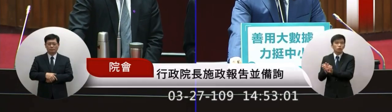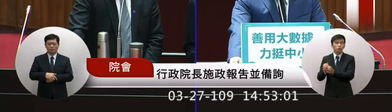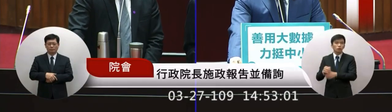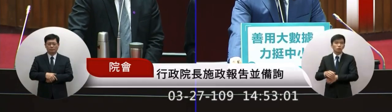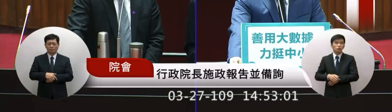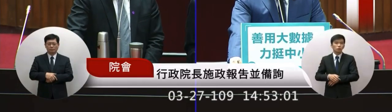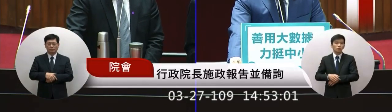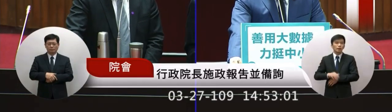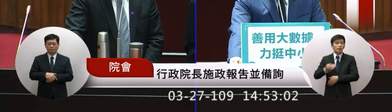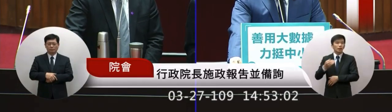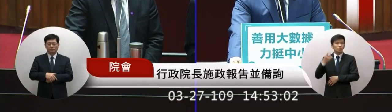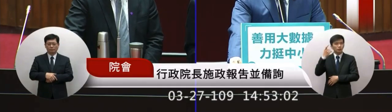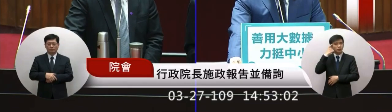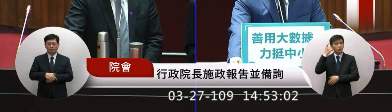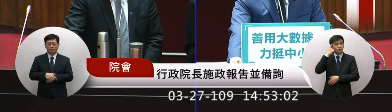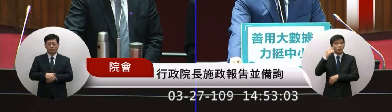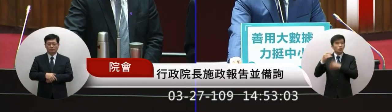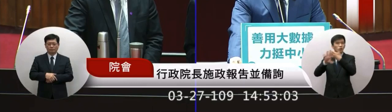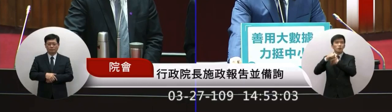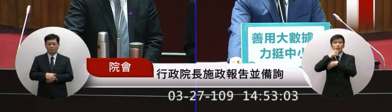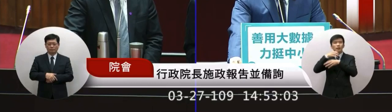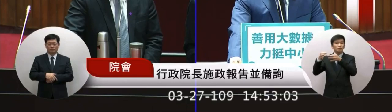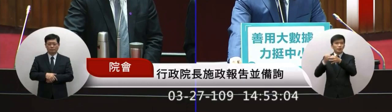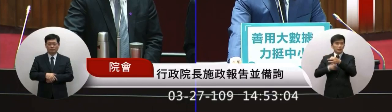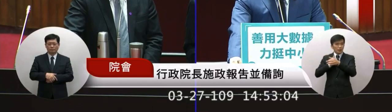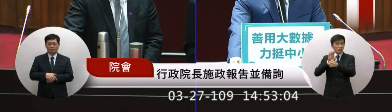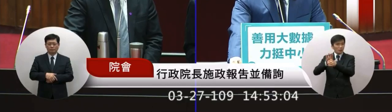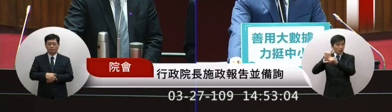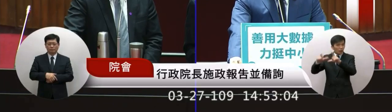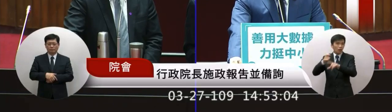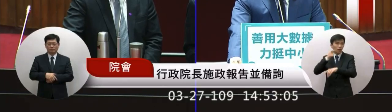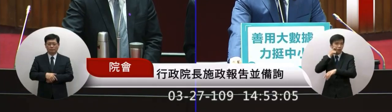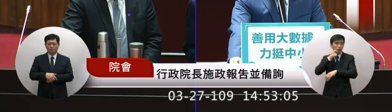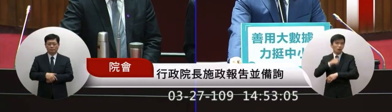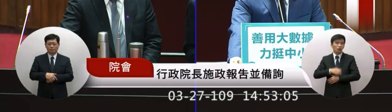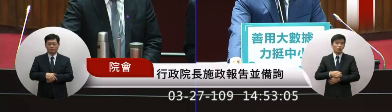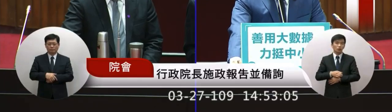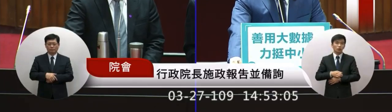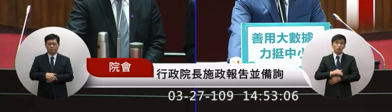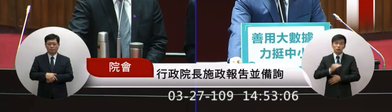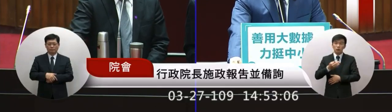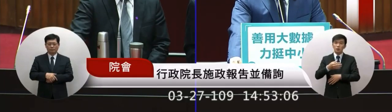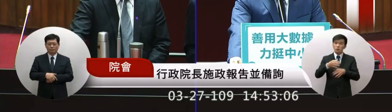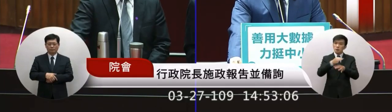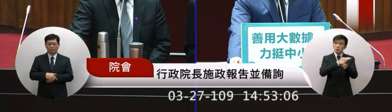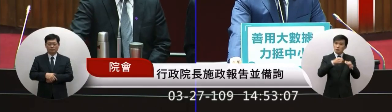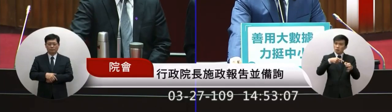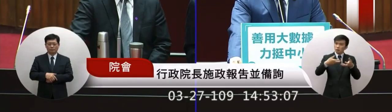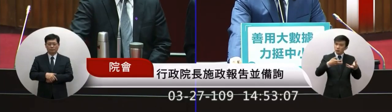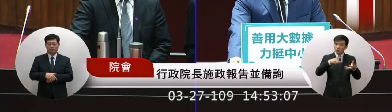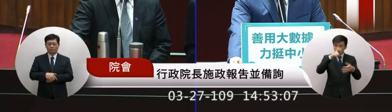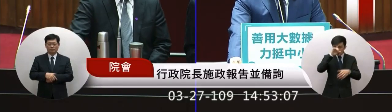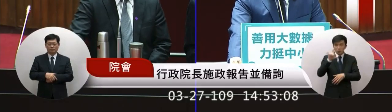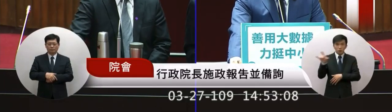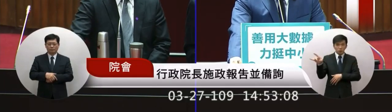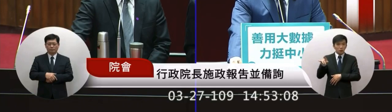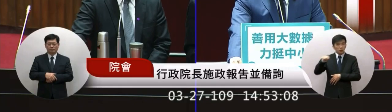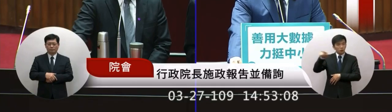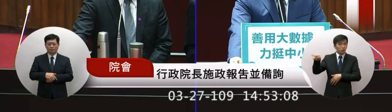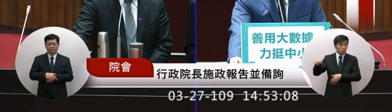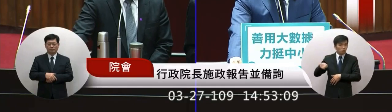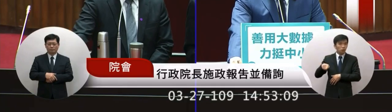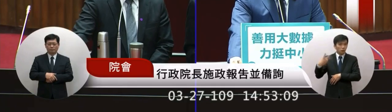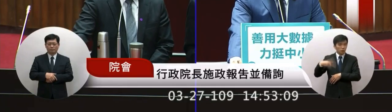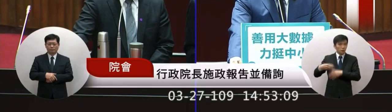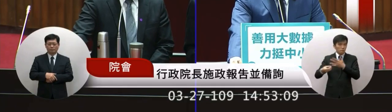我们可以替海外台商做的真的也不是那么多，但是在经济实力的延伸这一块，我希望我们以后可以拉高层